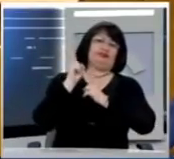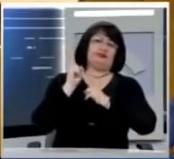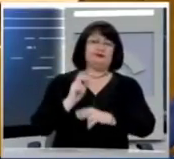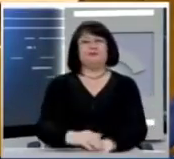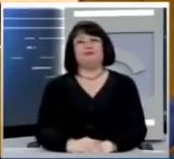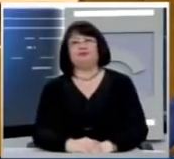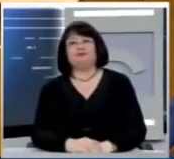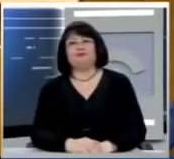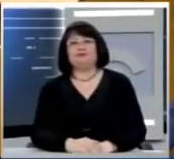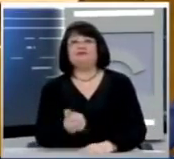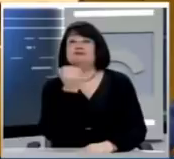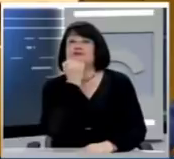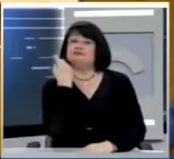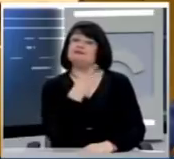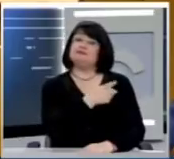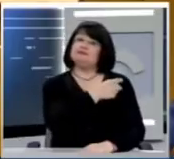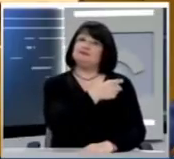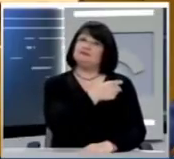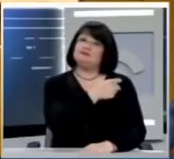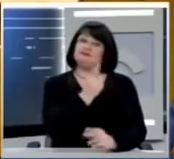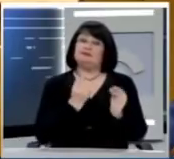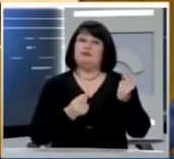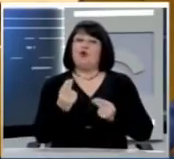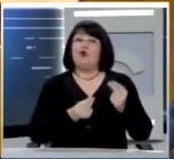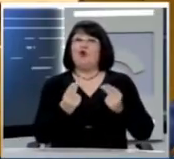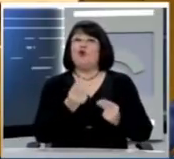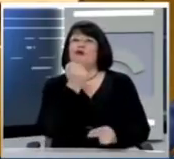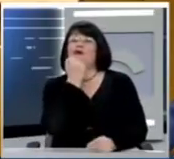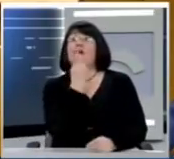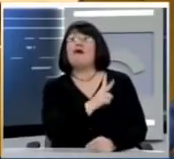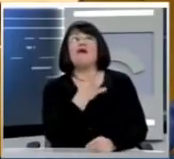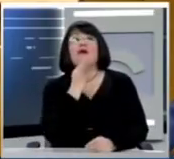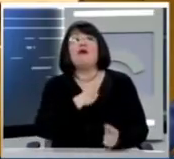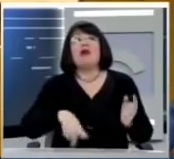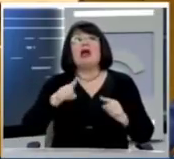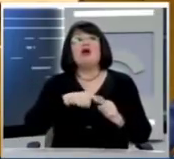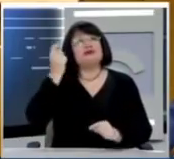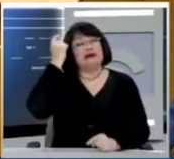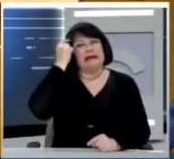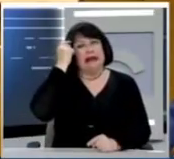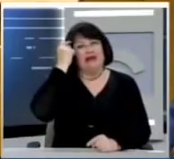Αλλά έχετε λογαριάσει λάθος. Έχετε λογαριάσει λάθος, διότι ο ελληνικός λαός καταλαβαίνει.